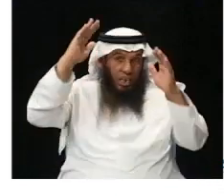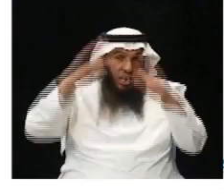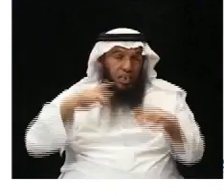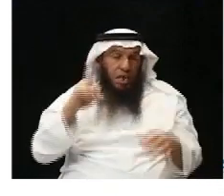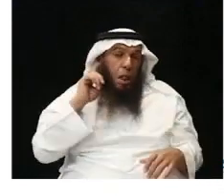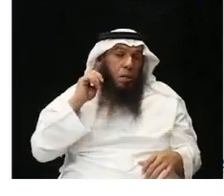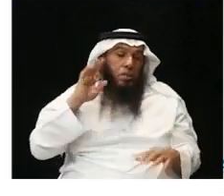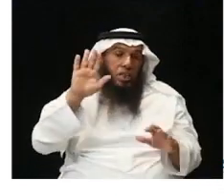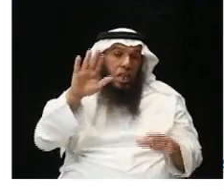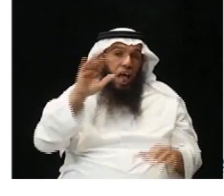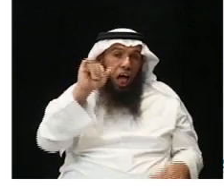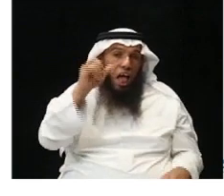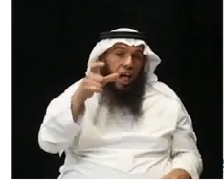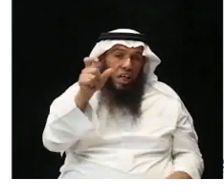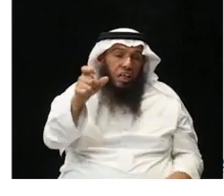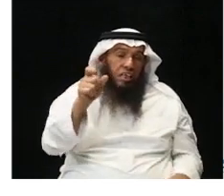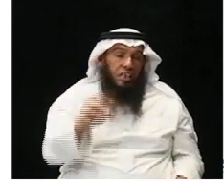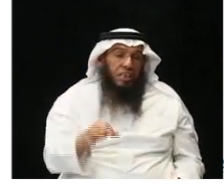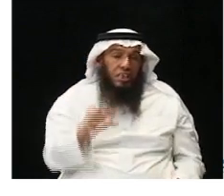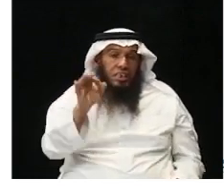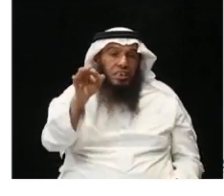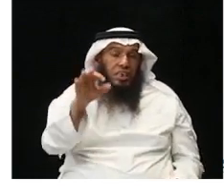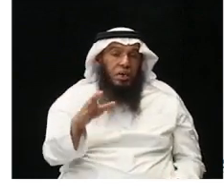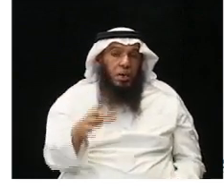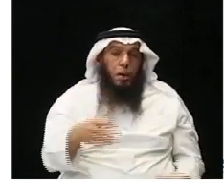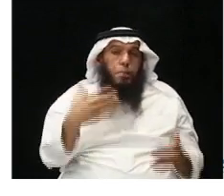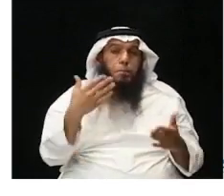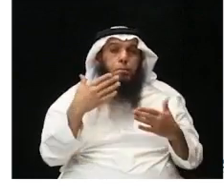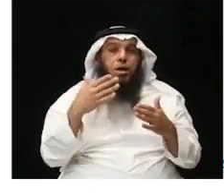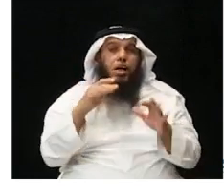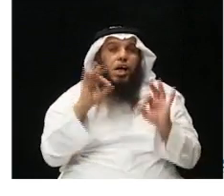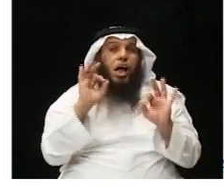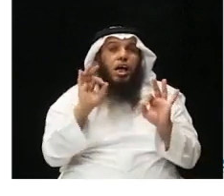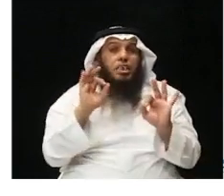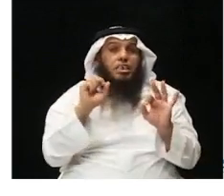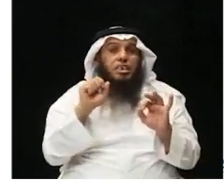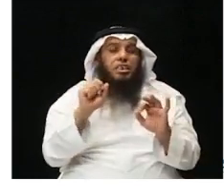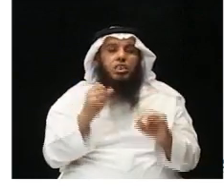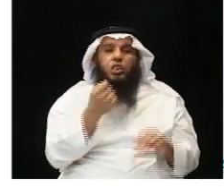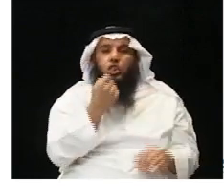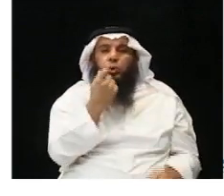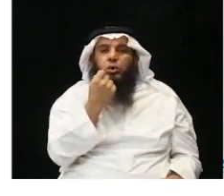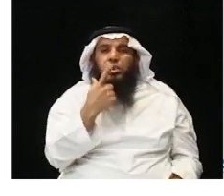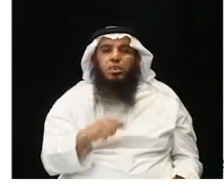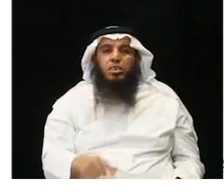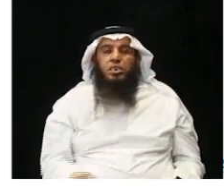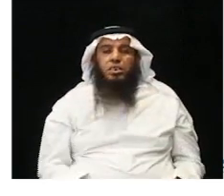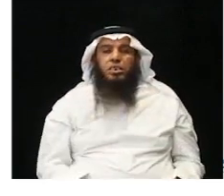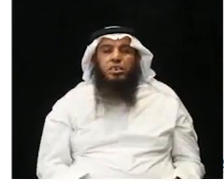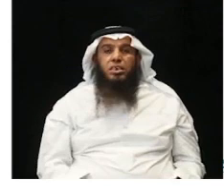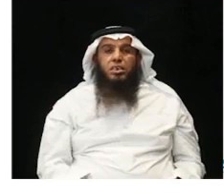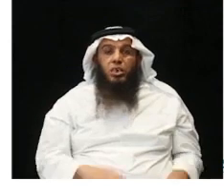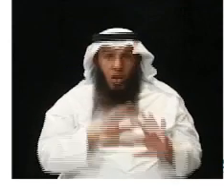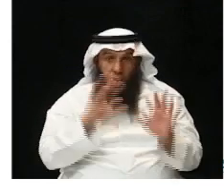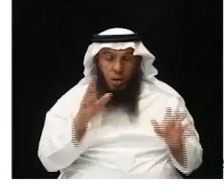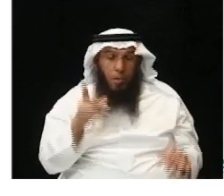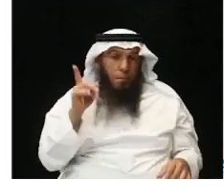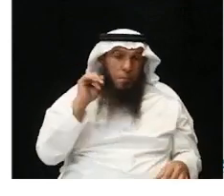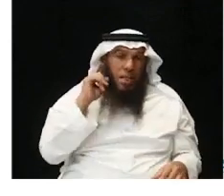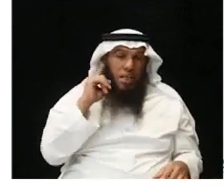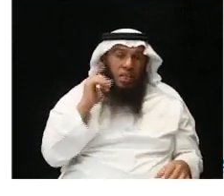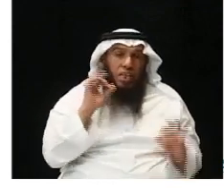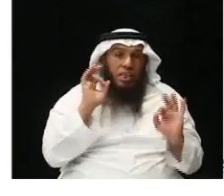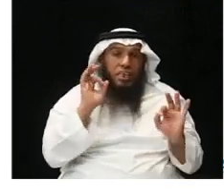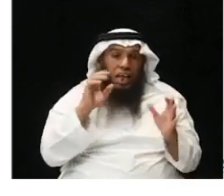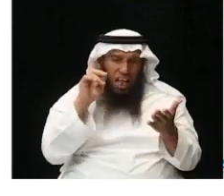في المدينة. غالبية السور المكية هي تركز على التوحيد، وغالب السور المدنية